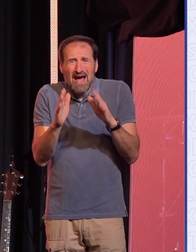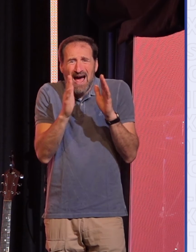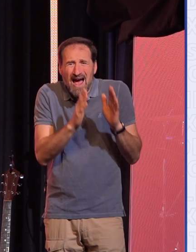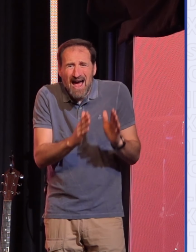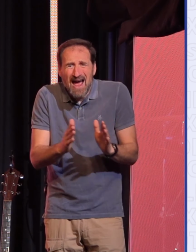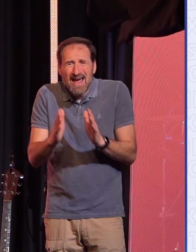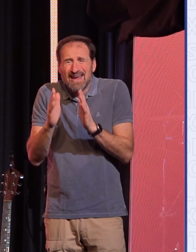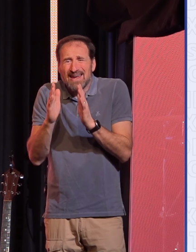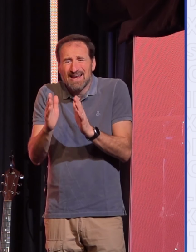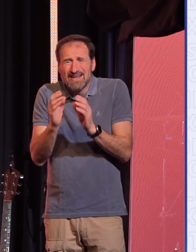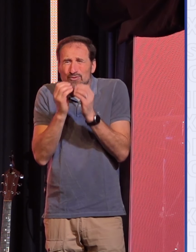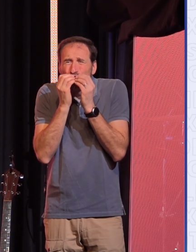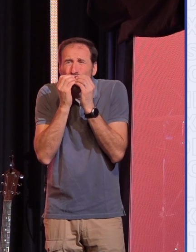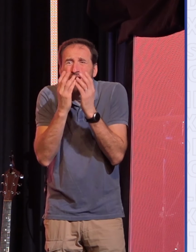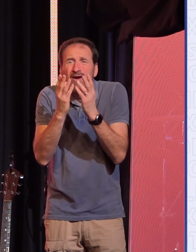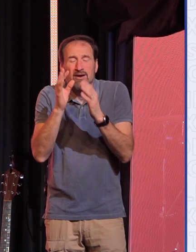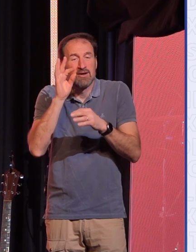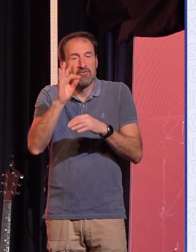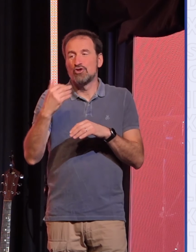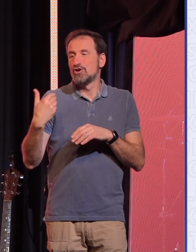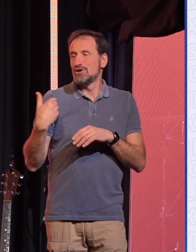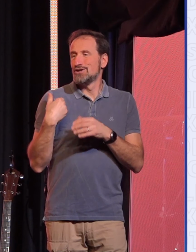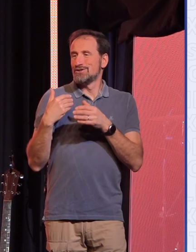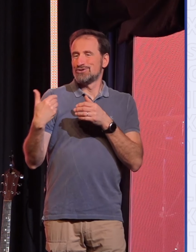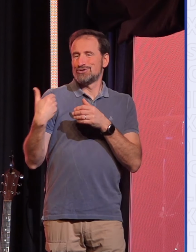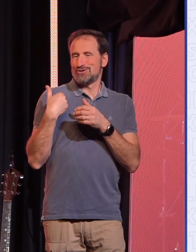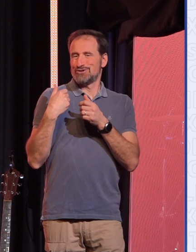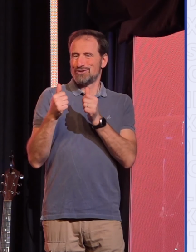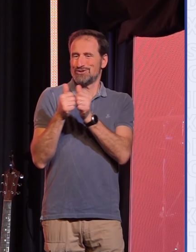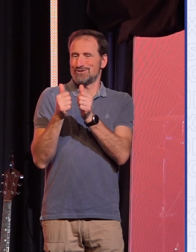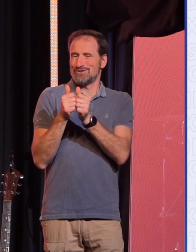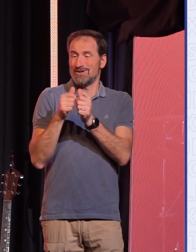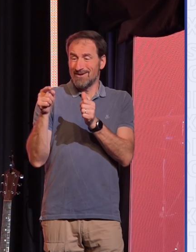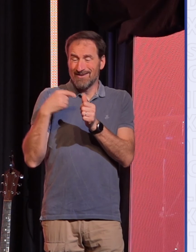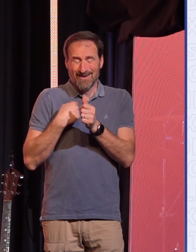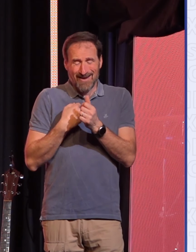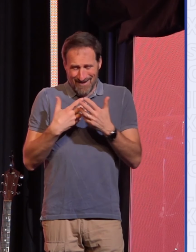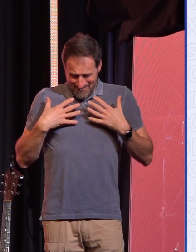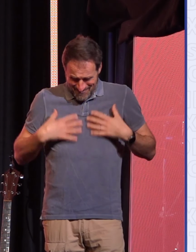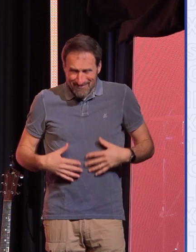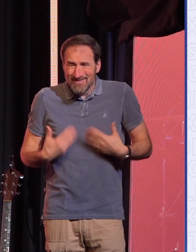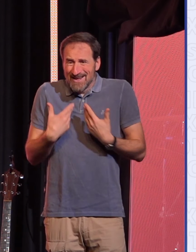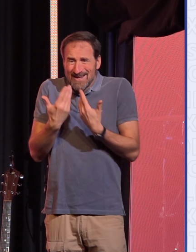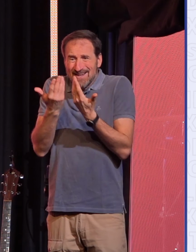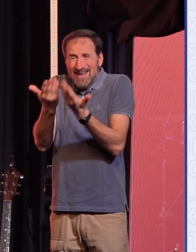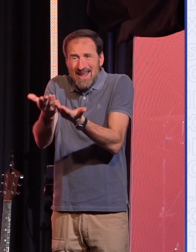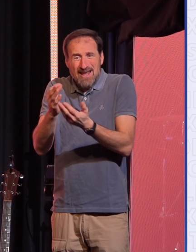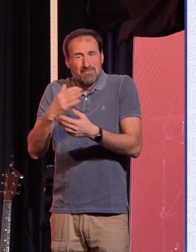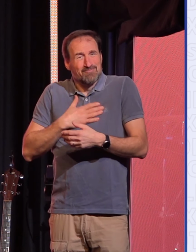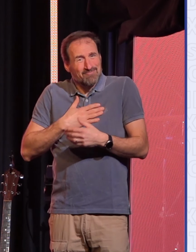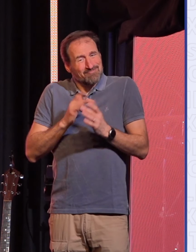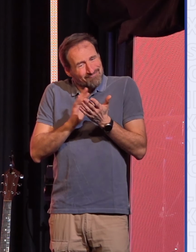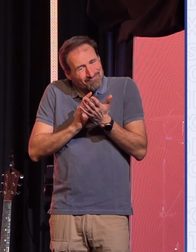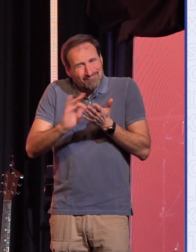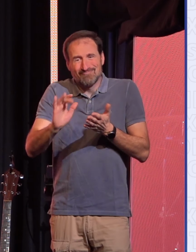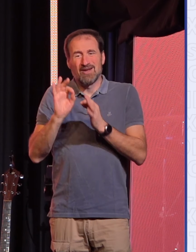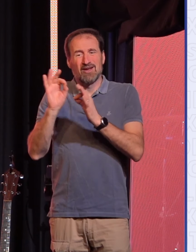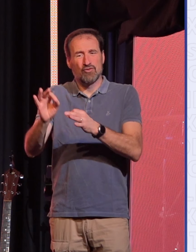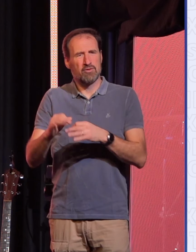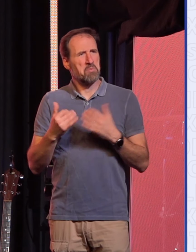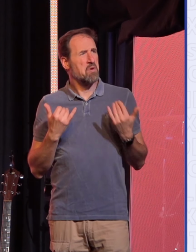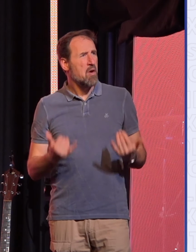ist das Intimste, was du einem Partner geben kannst. Und das ist mittlerweile einfach so geworden: Ich schmeiße es einfach den Säulen zum Fraß